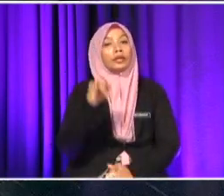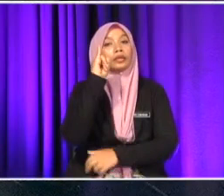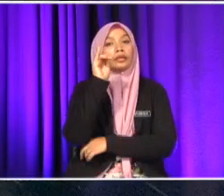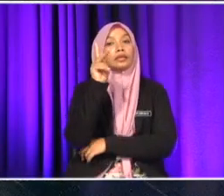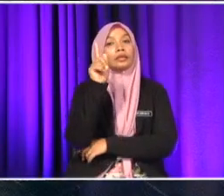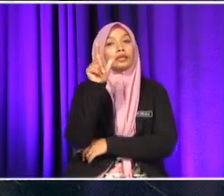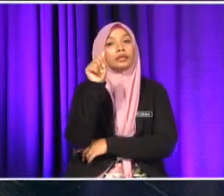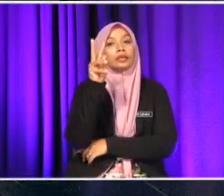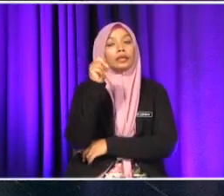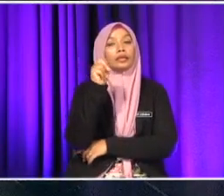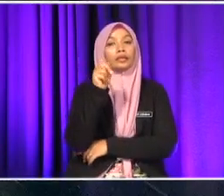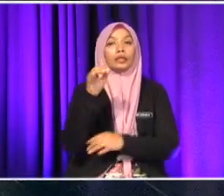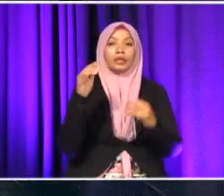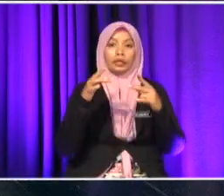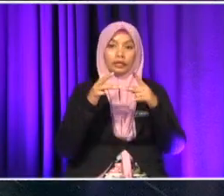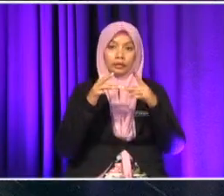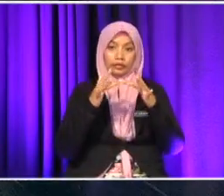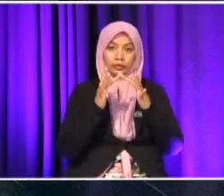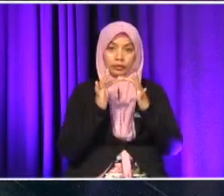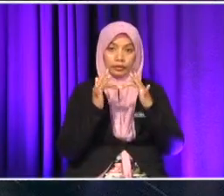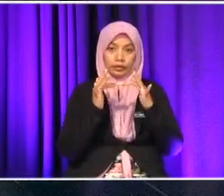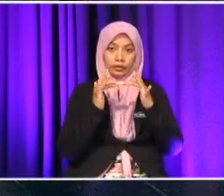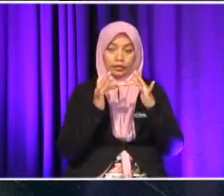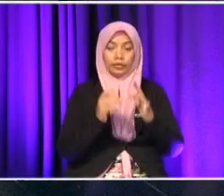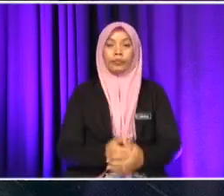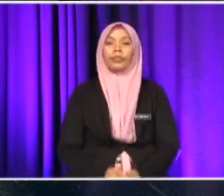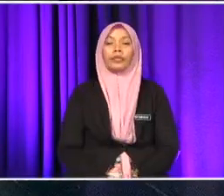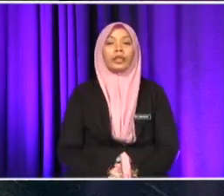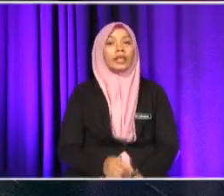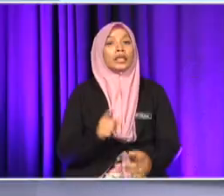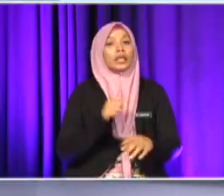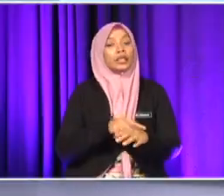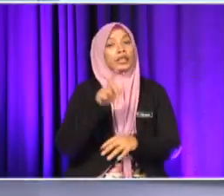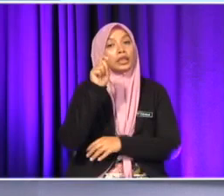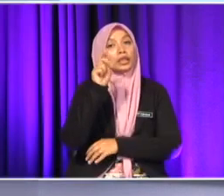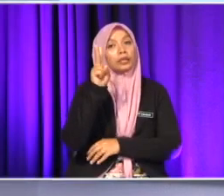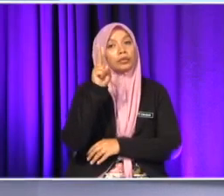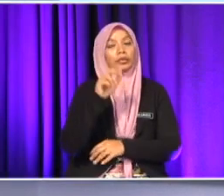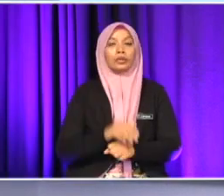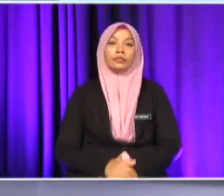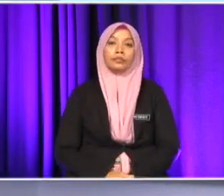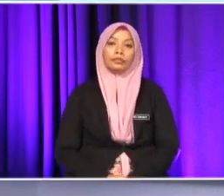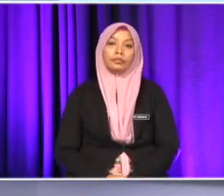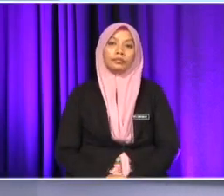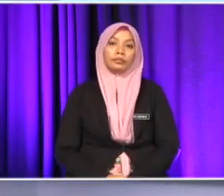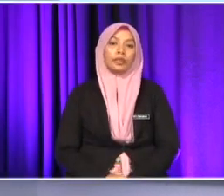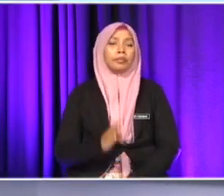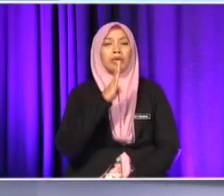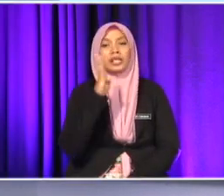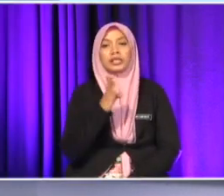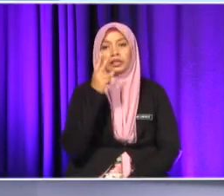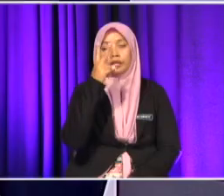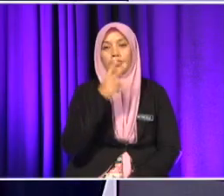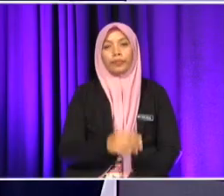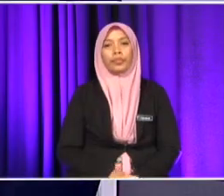kabar Oke jadi letak di iklan di television itu boleh dikit kedirikan dalam Kalian juga ke atau macam mana itu cewek